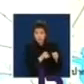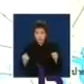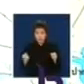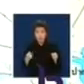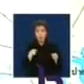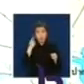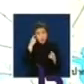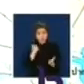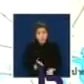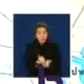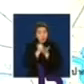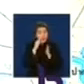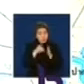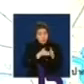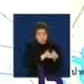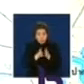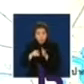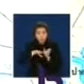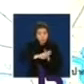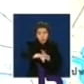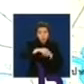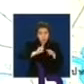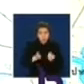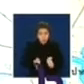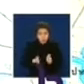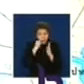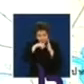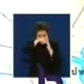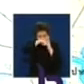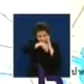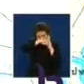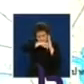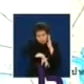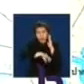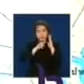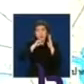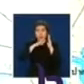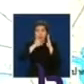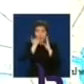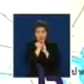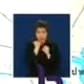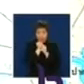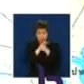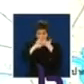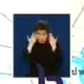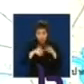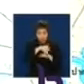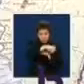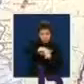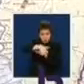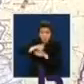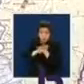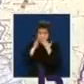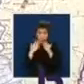สามารถที่จะระบายน้ำลงสู่ทะเลทั้งสิ้นขณะนี้ได้ดำเนินการขุดคลองไปแล้วสำเร็จทั้งสิ้นแล้ว3คลองน